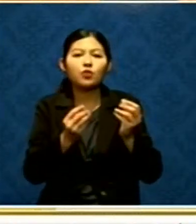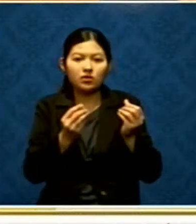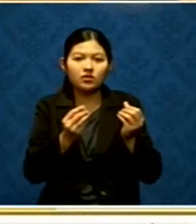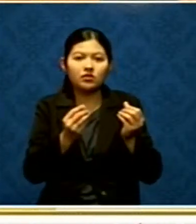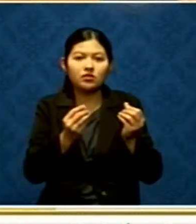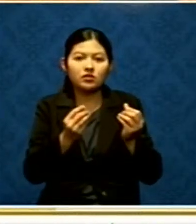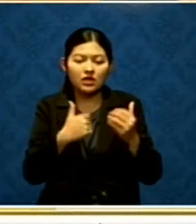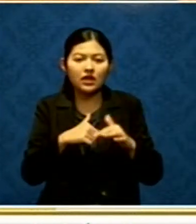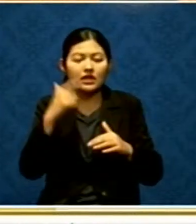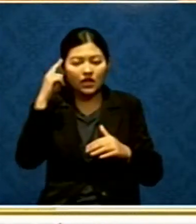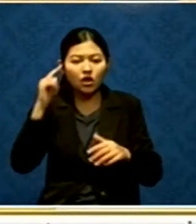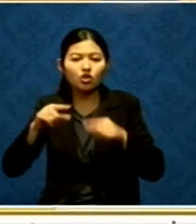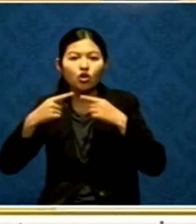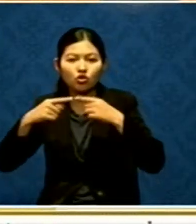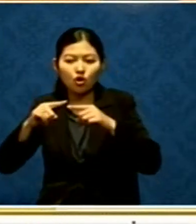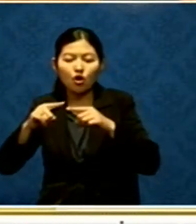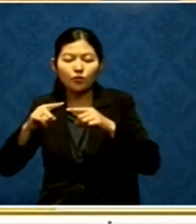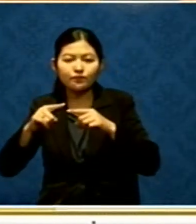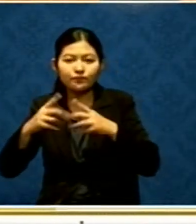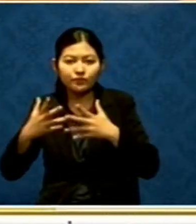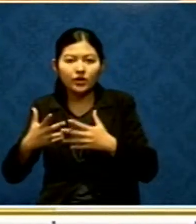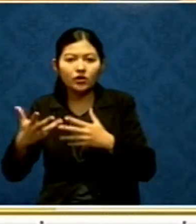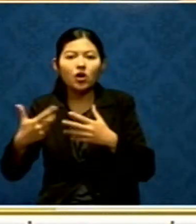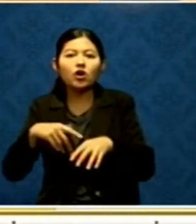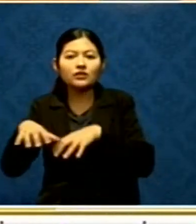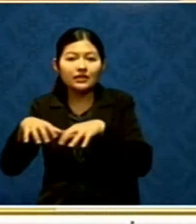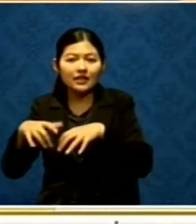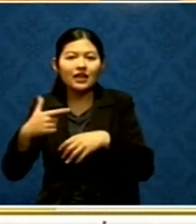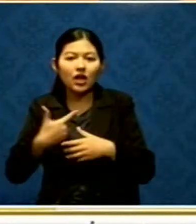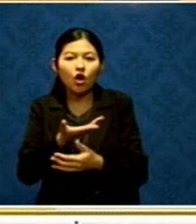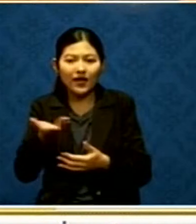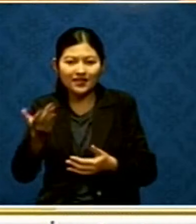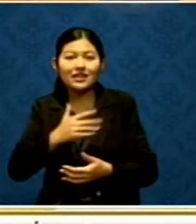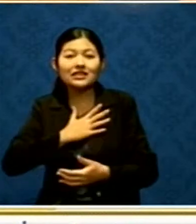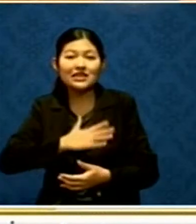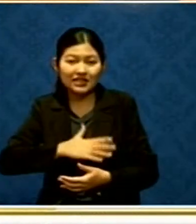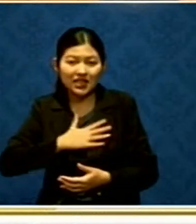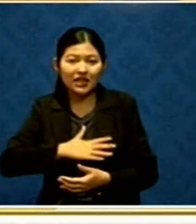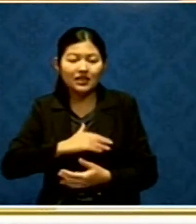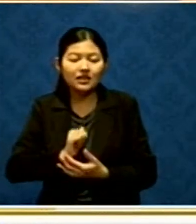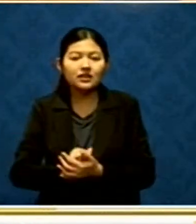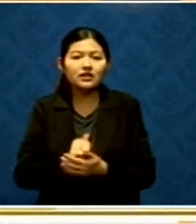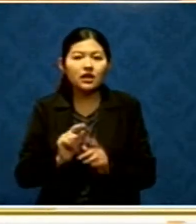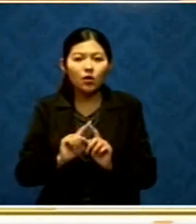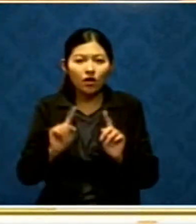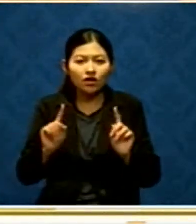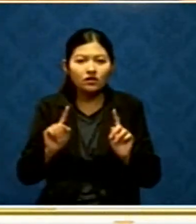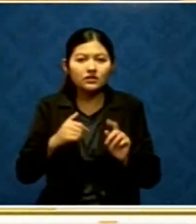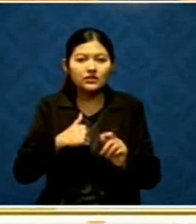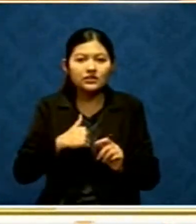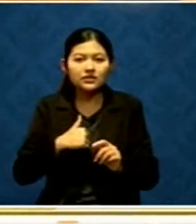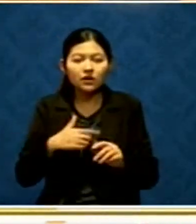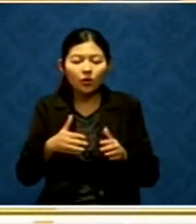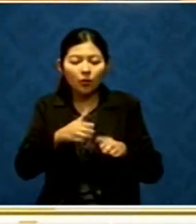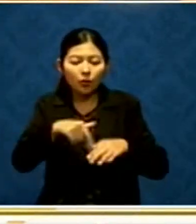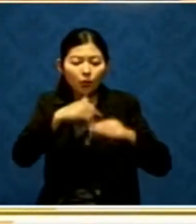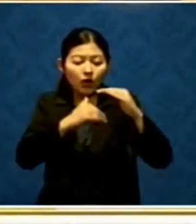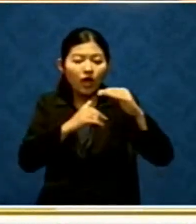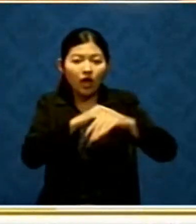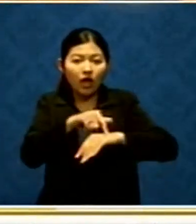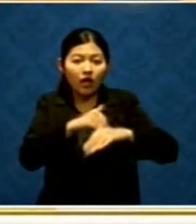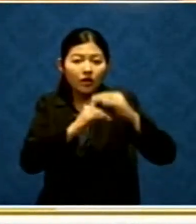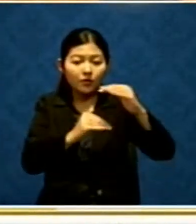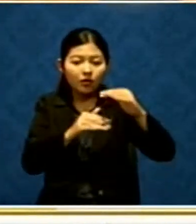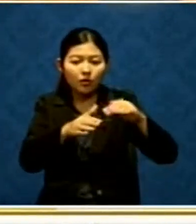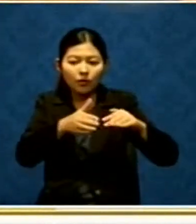าหรือท่านตัดสินใจคงตอบในเวลากรอบเวลาที่ได้จะเย็นนิดนึงครับแต่ว่าไม่ถึงขั้นกับต้องเลยกรอบเวลา